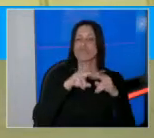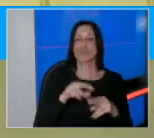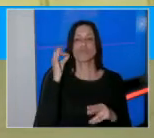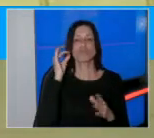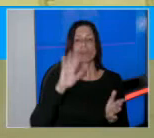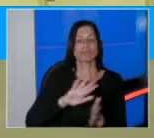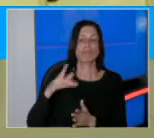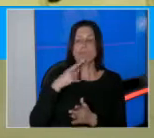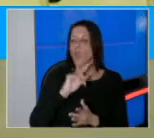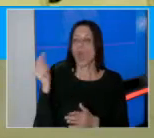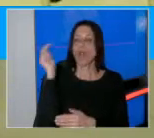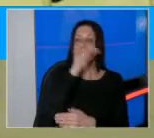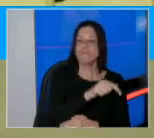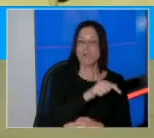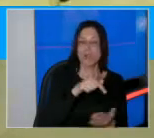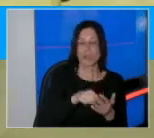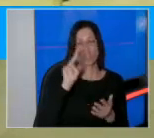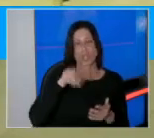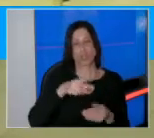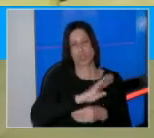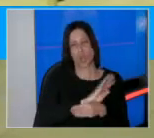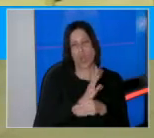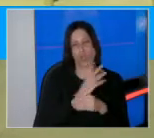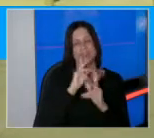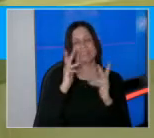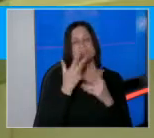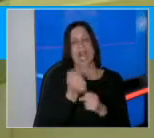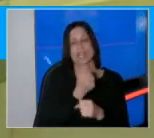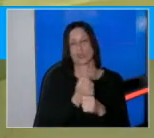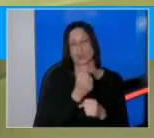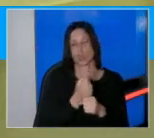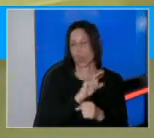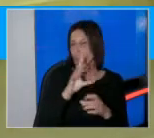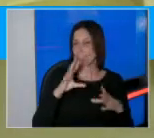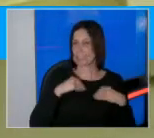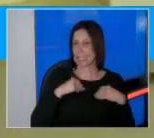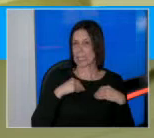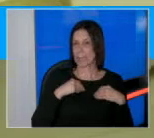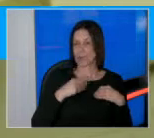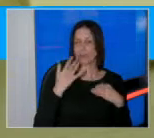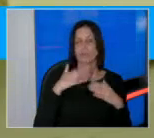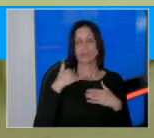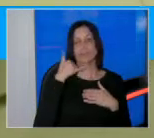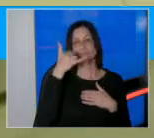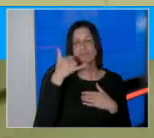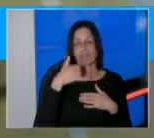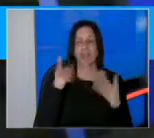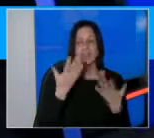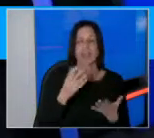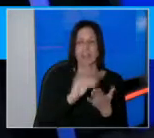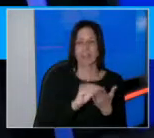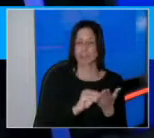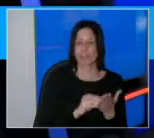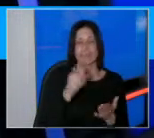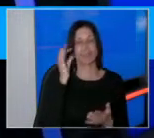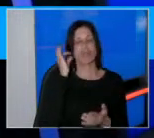לה לא לבוא כי יש קורונה והצוות מאוד עסוק, לא הסכימו אונליין לתת מרשמים,